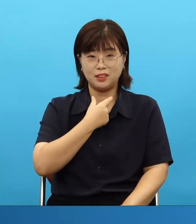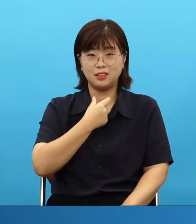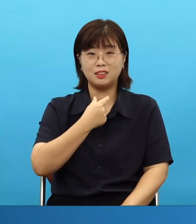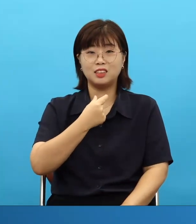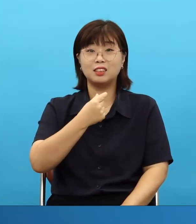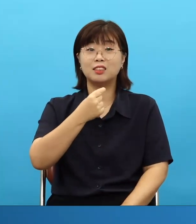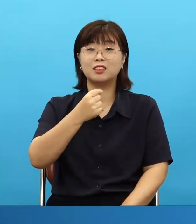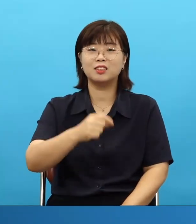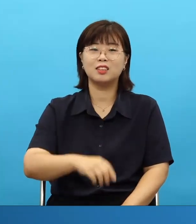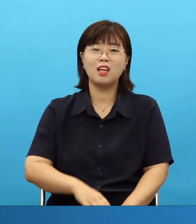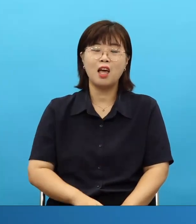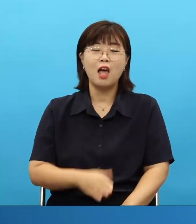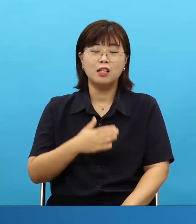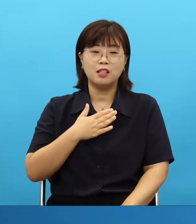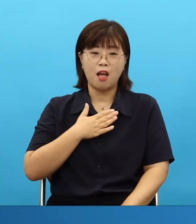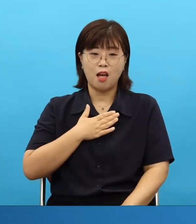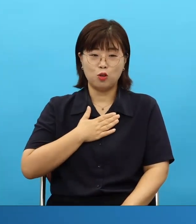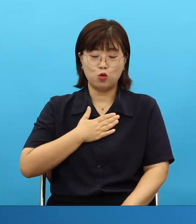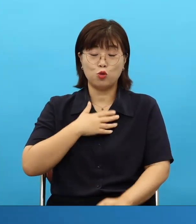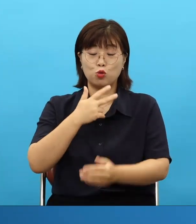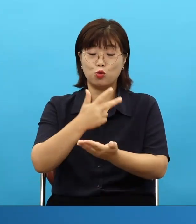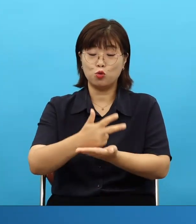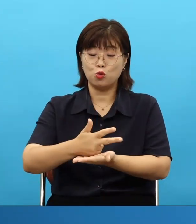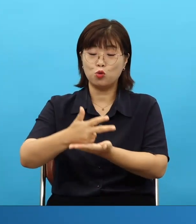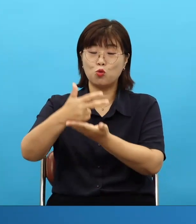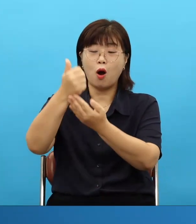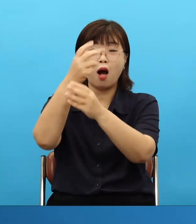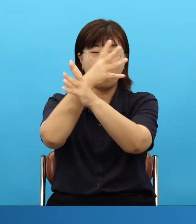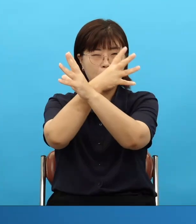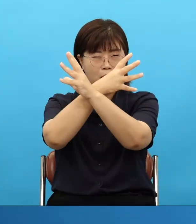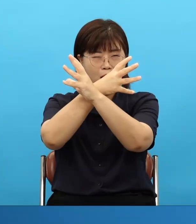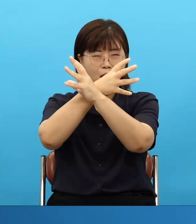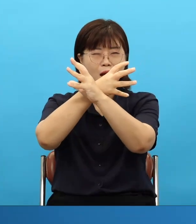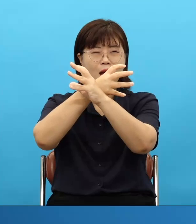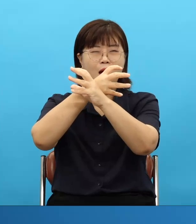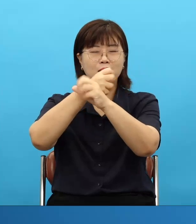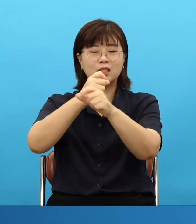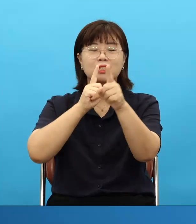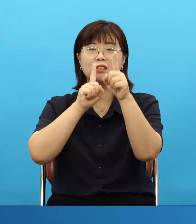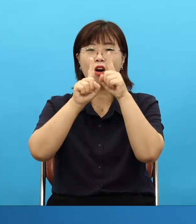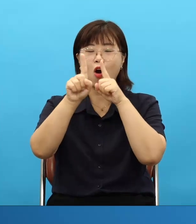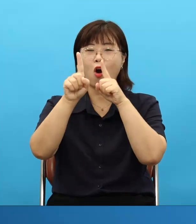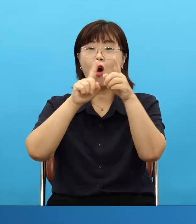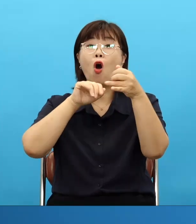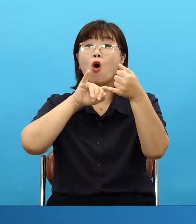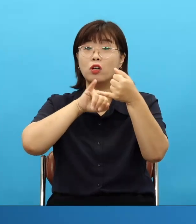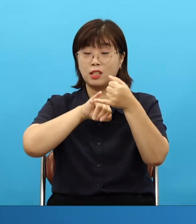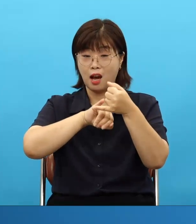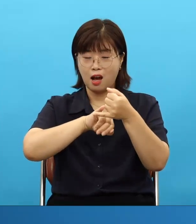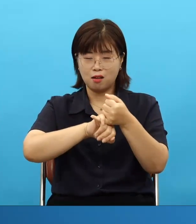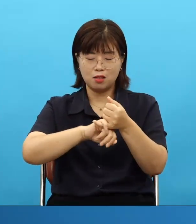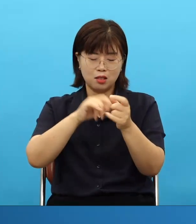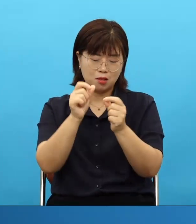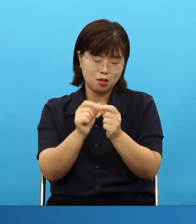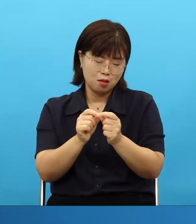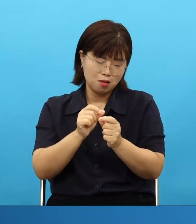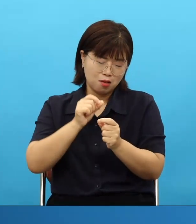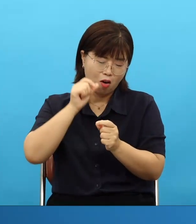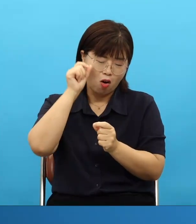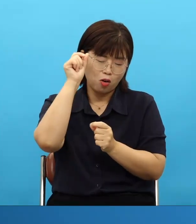영불변하시니 내 주와 맺은 언약은